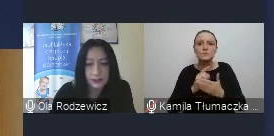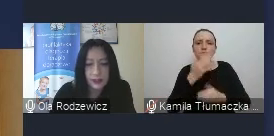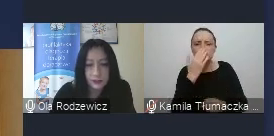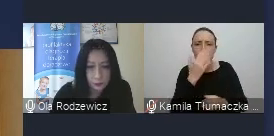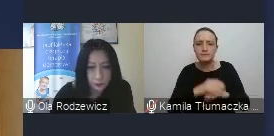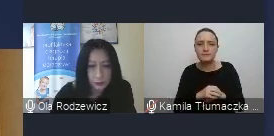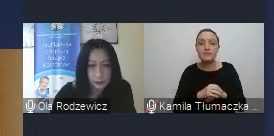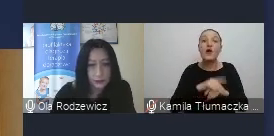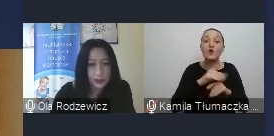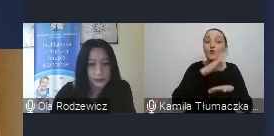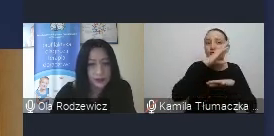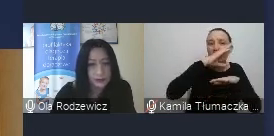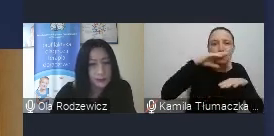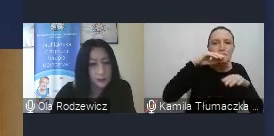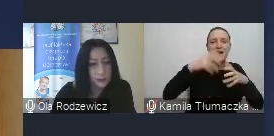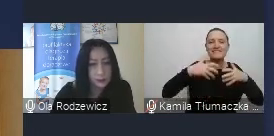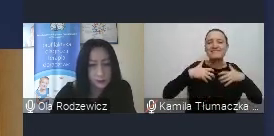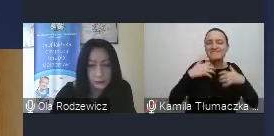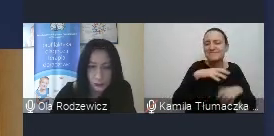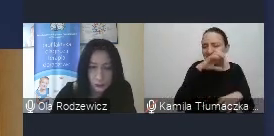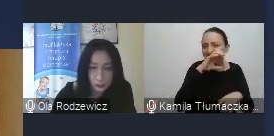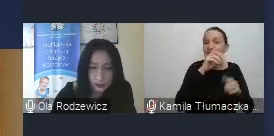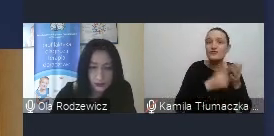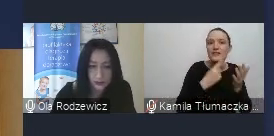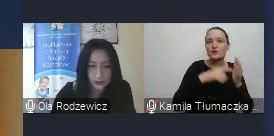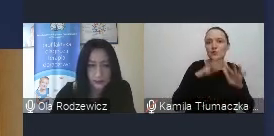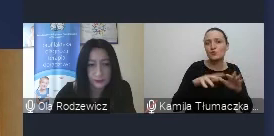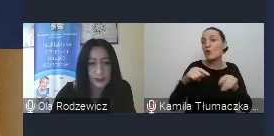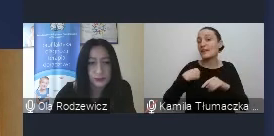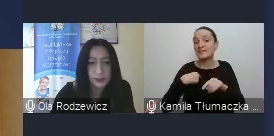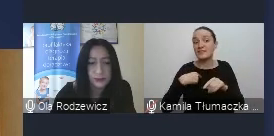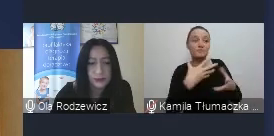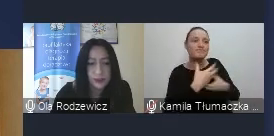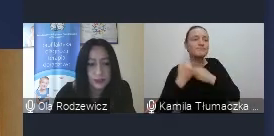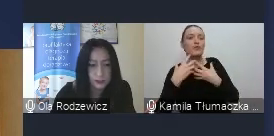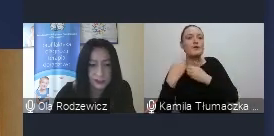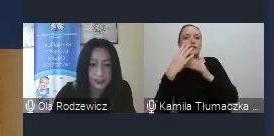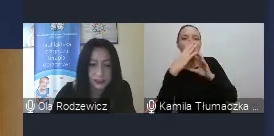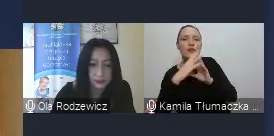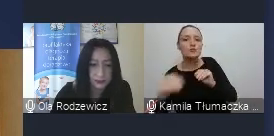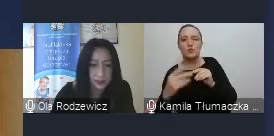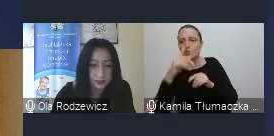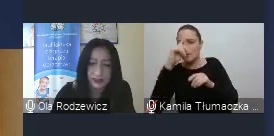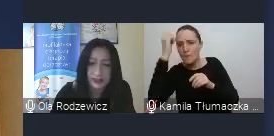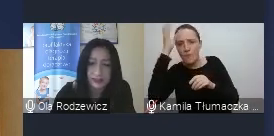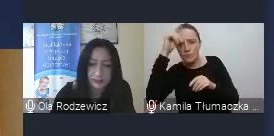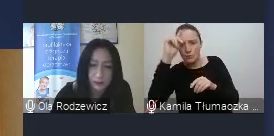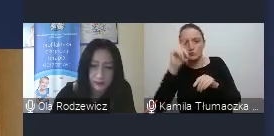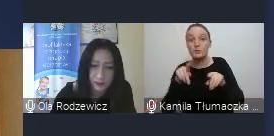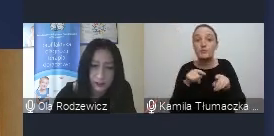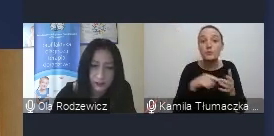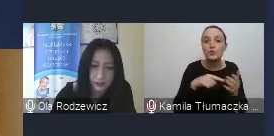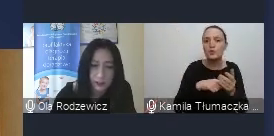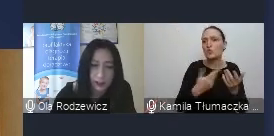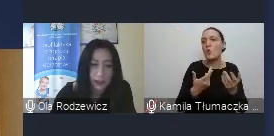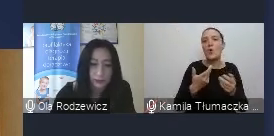śmiać się często i dużo, zdobywać szacunek mądrych ludzi i uczucia dzieci. To zasługiwać na szczere uznanie i znosić cierpliwie zdrady